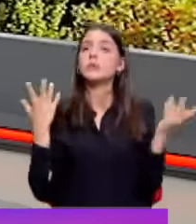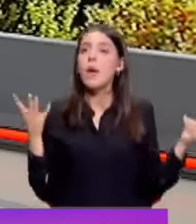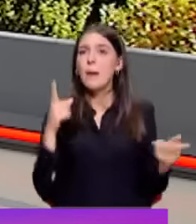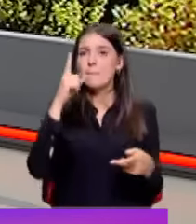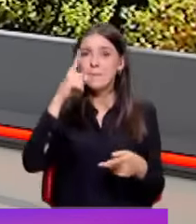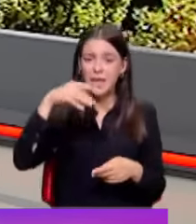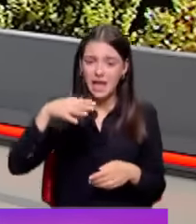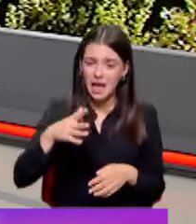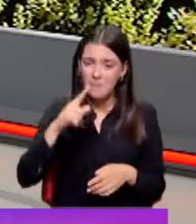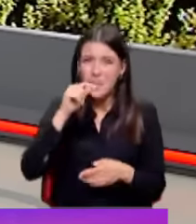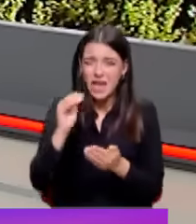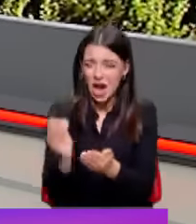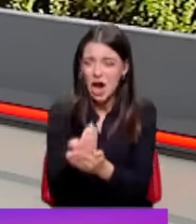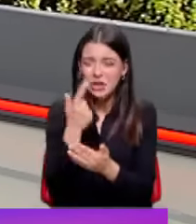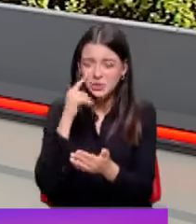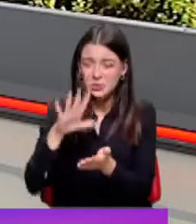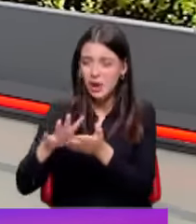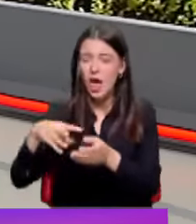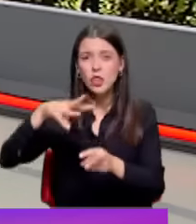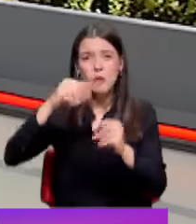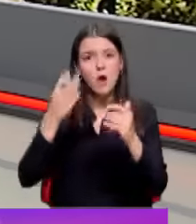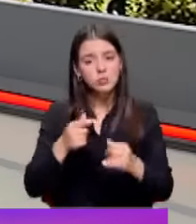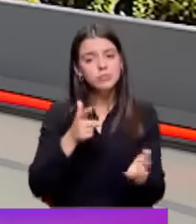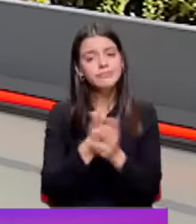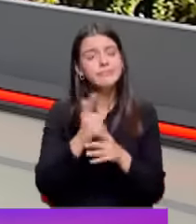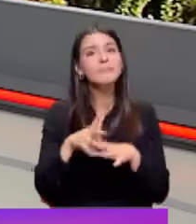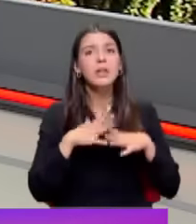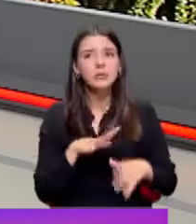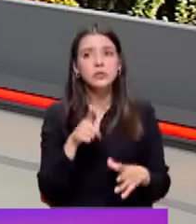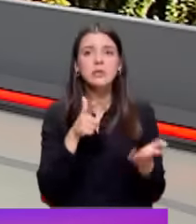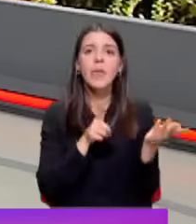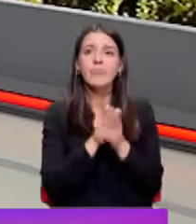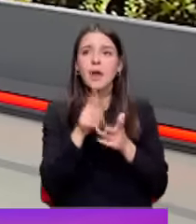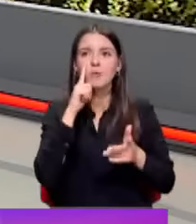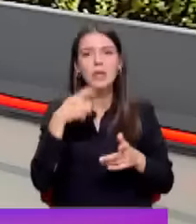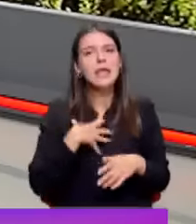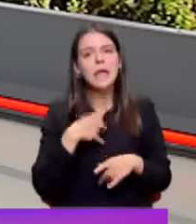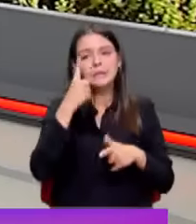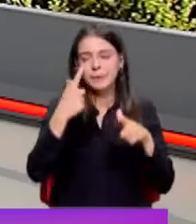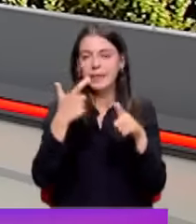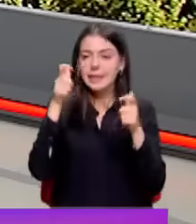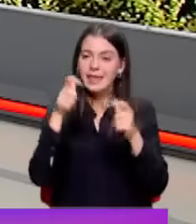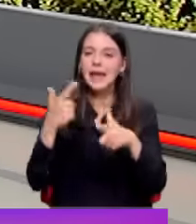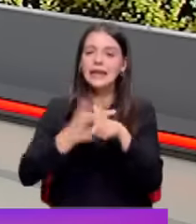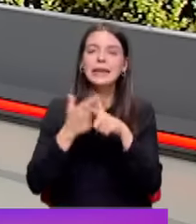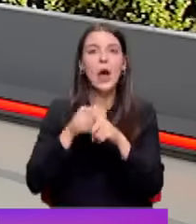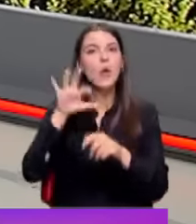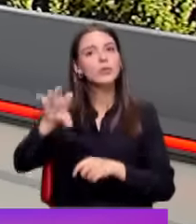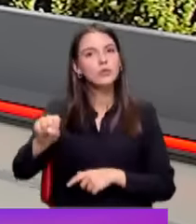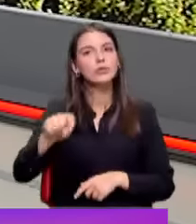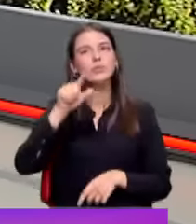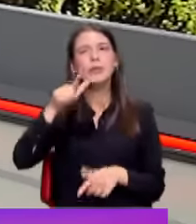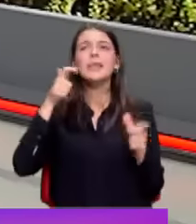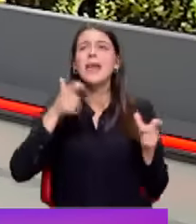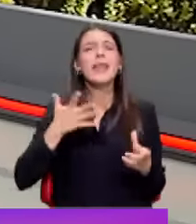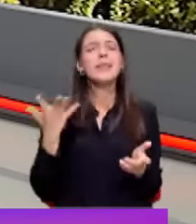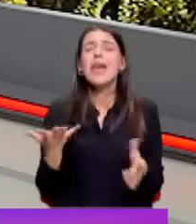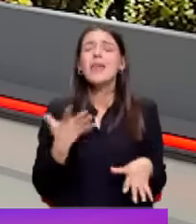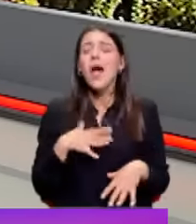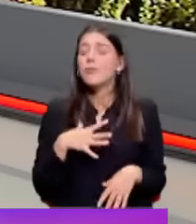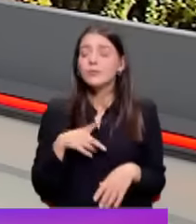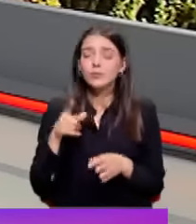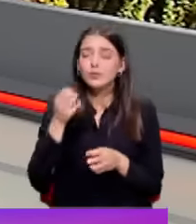karış toprağım olsun, ekeyim biçeyim istiyorsunuz. Tarım arazisi üzerinde kendinize bir yer kiralıyorsunuz ve o yerde canınızın istediği